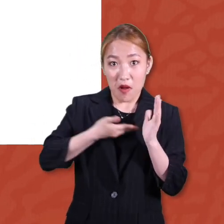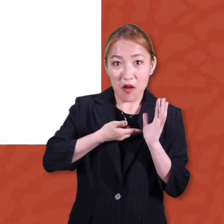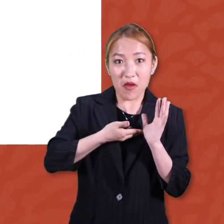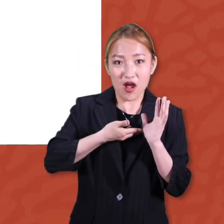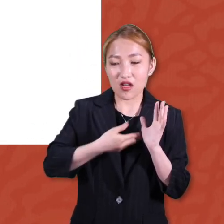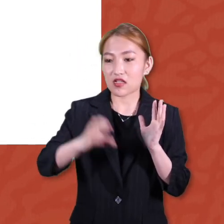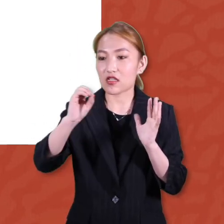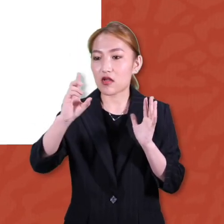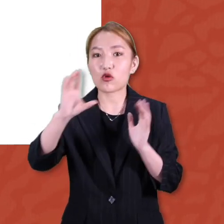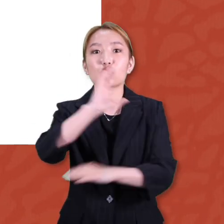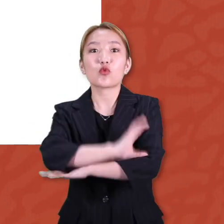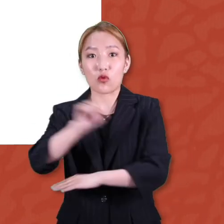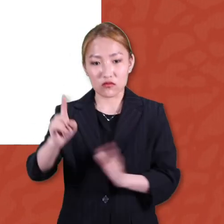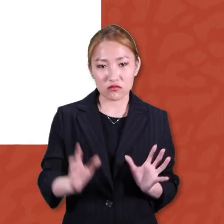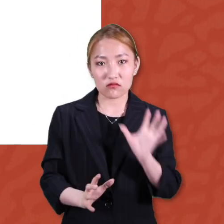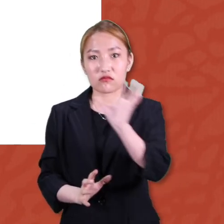боловсролын сургуульд сурдаг.